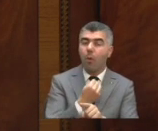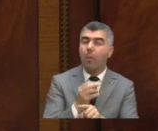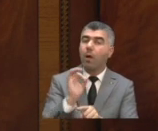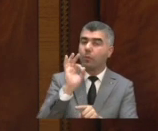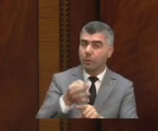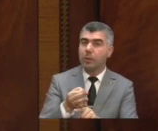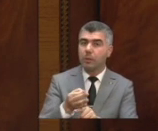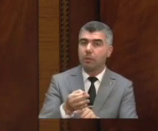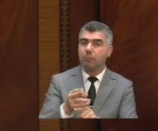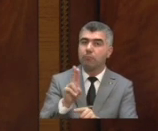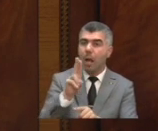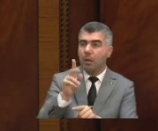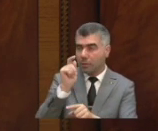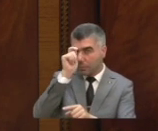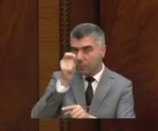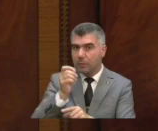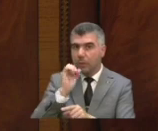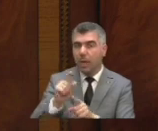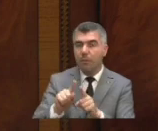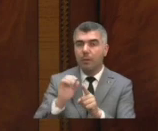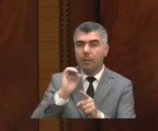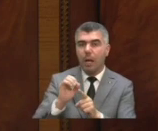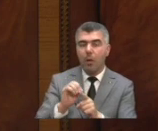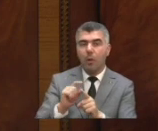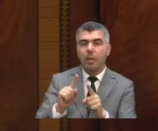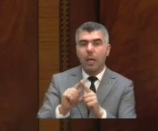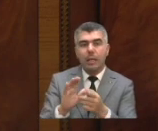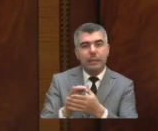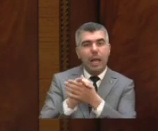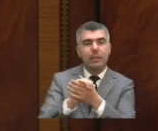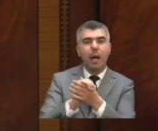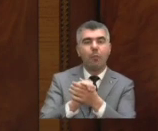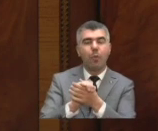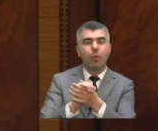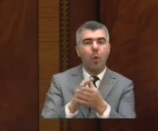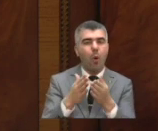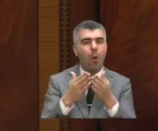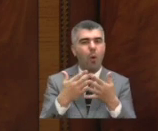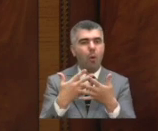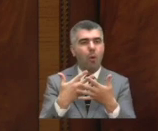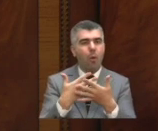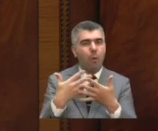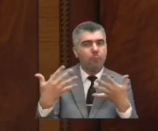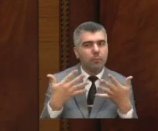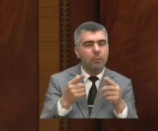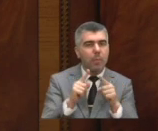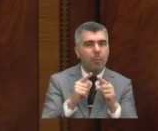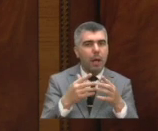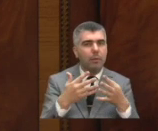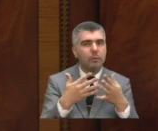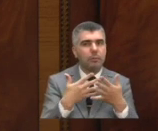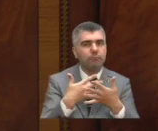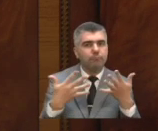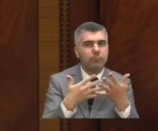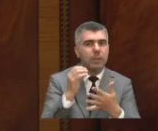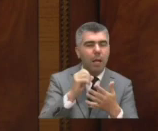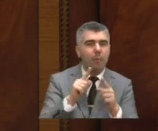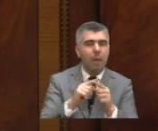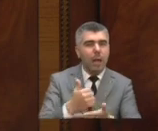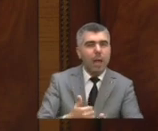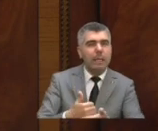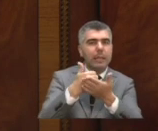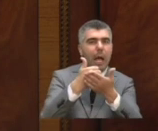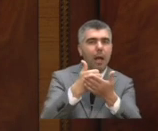الساميه على احترام مبادئ التضامن والشفافيه والانصاف لمنح الدعم